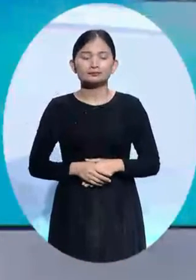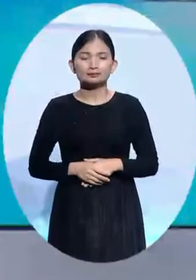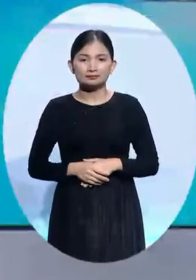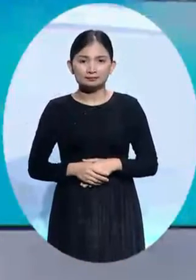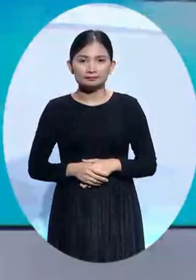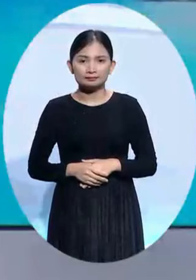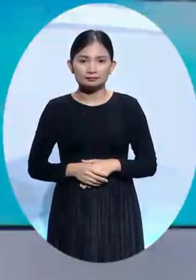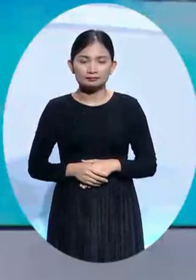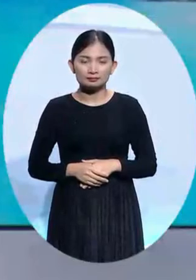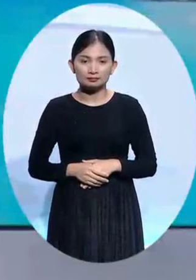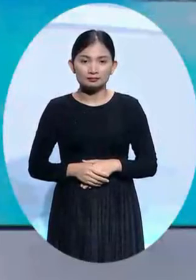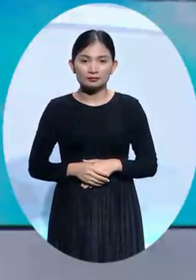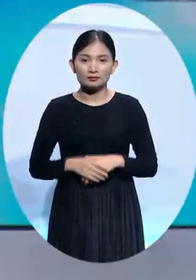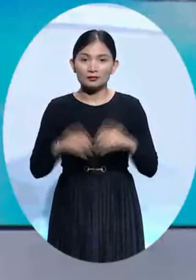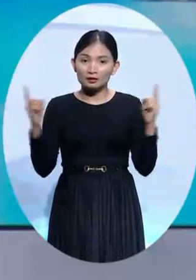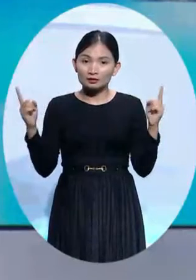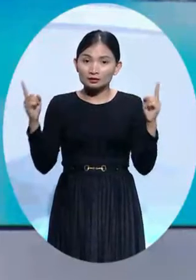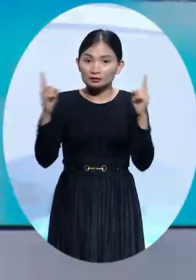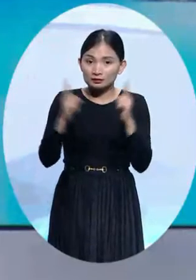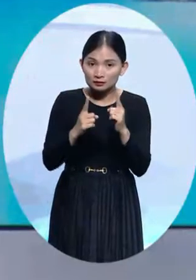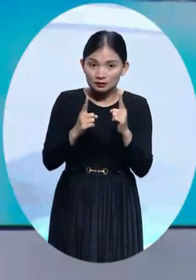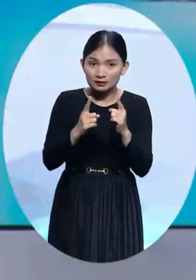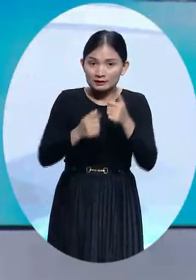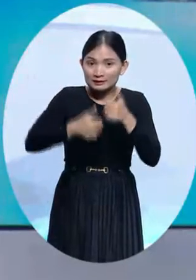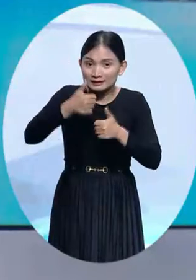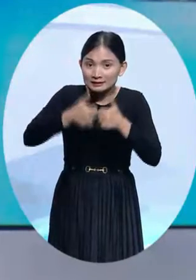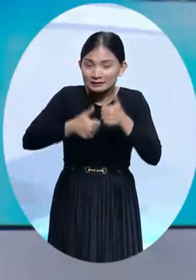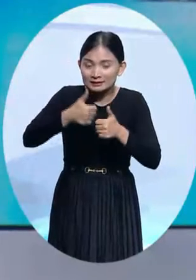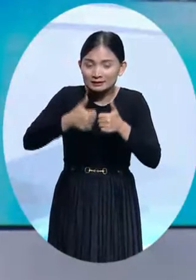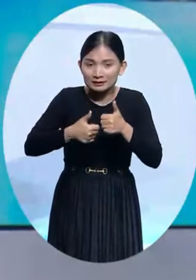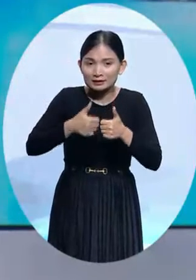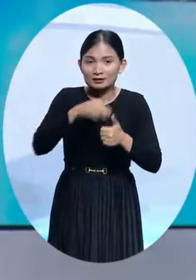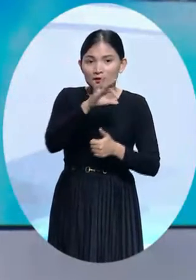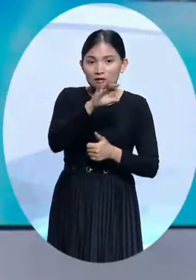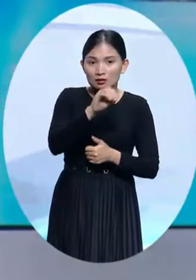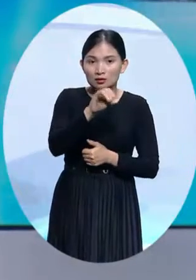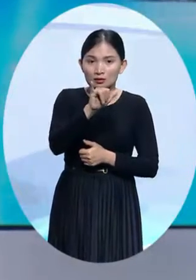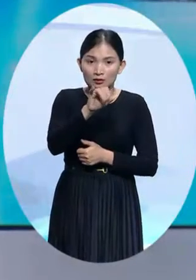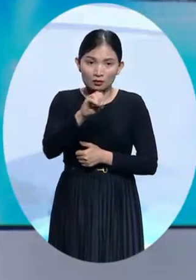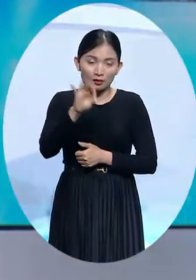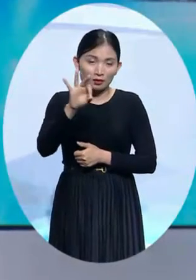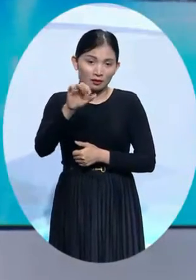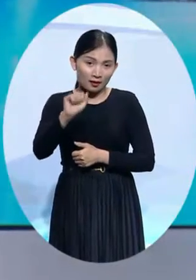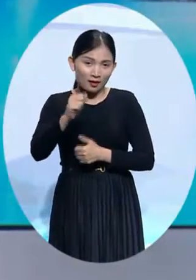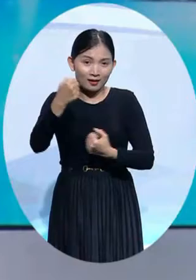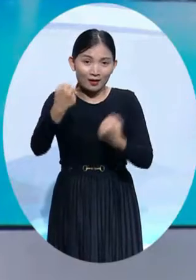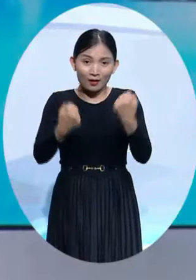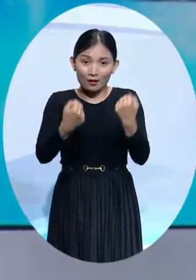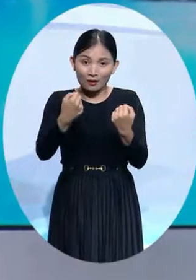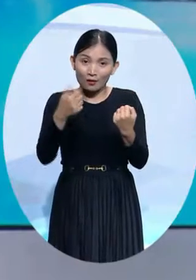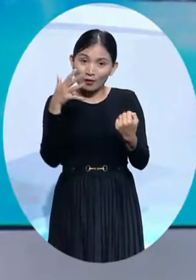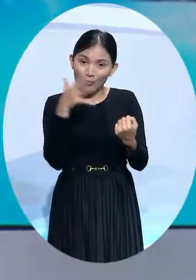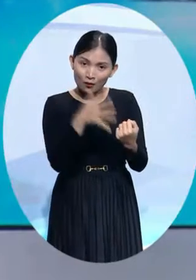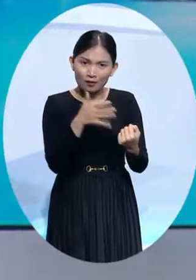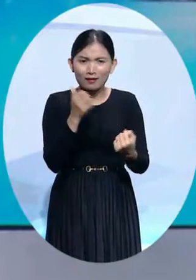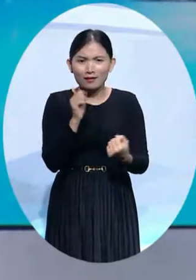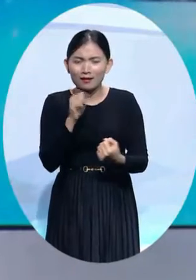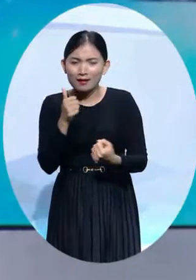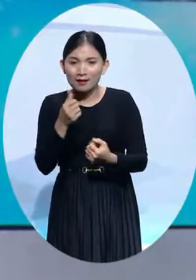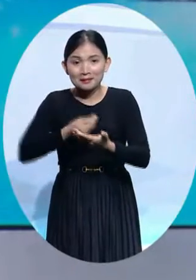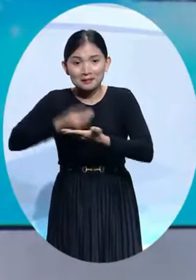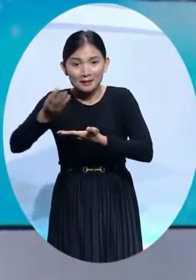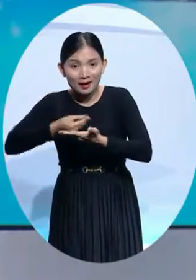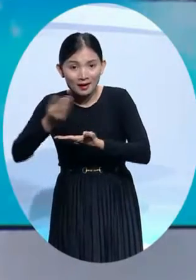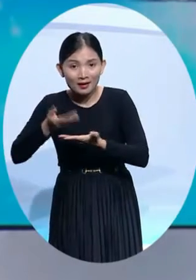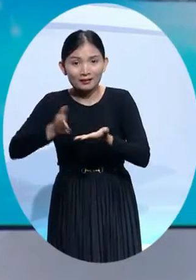Chung kết hội thi tay nghề Toyota năm 2022, một trong những hoạt động ý nghĩa dành cho các nhân viên tuyến đầu về bán hàng và dịch vụ đến